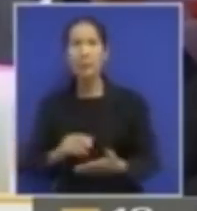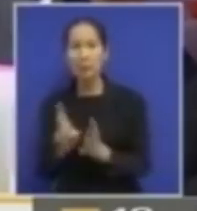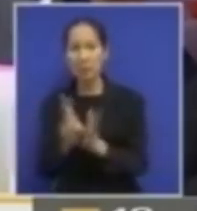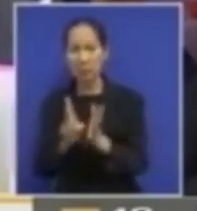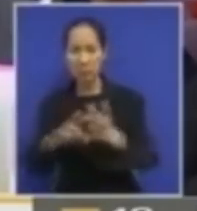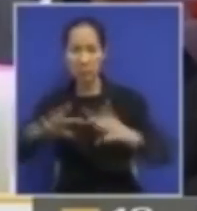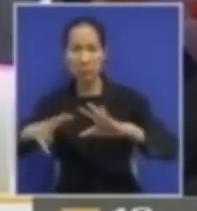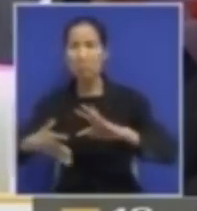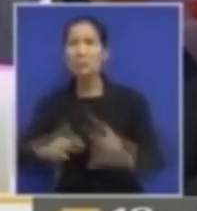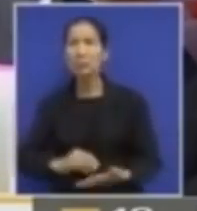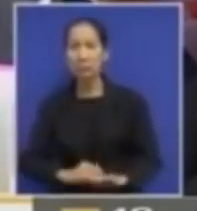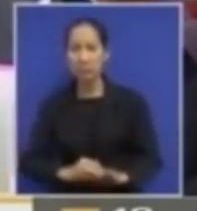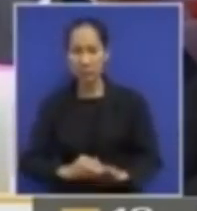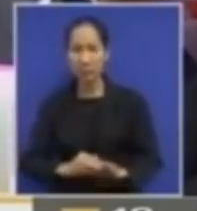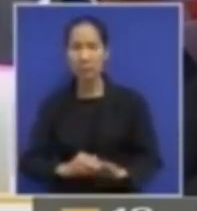รมนูญ